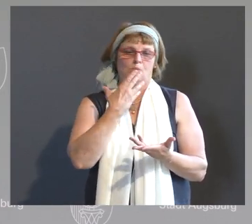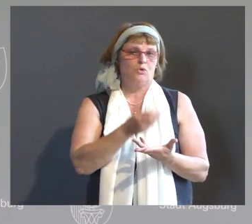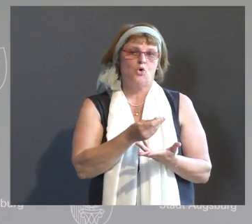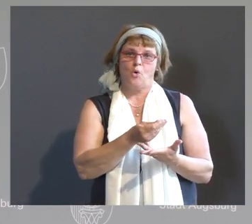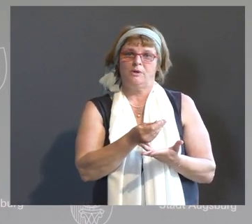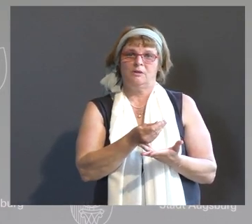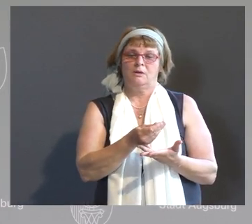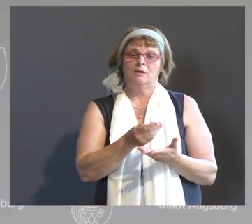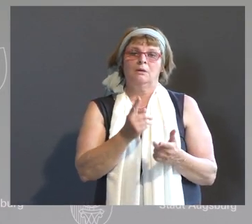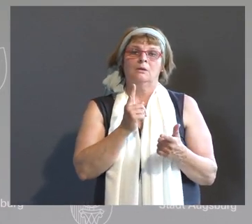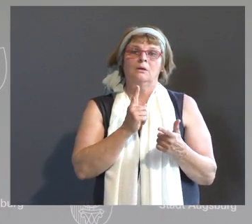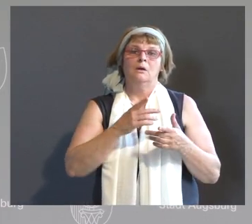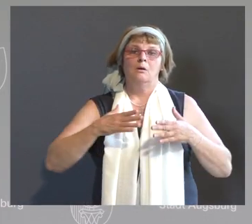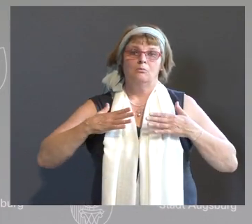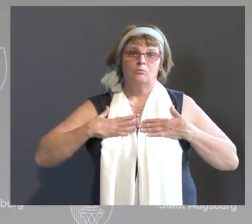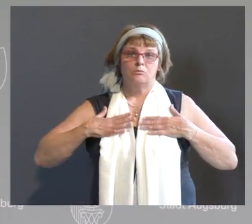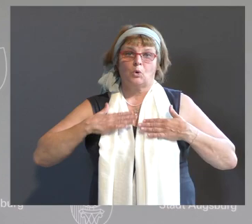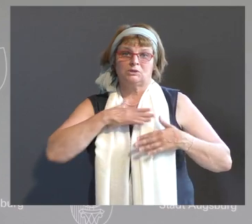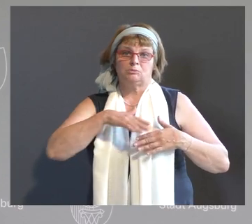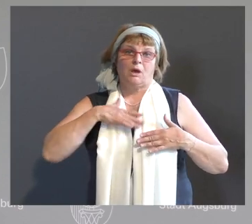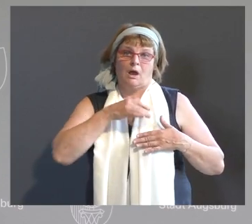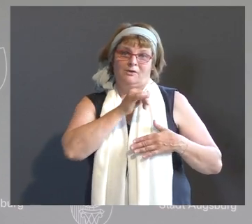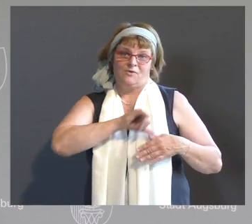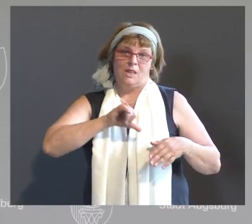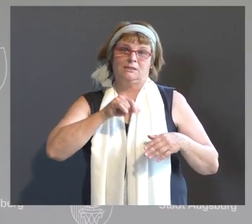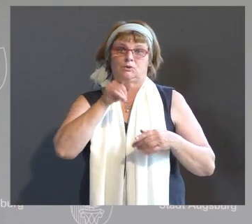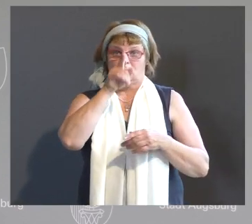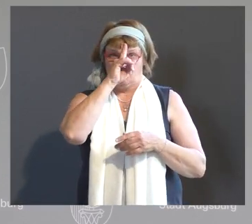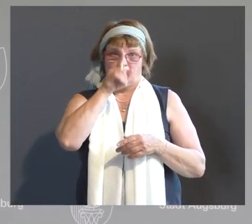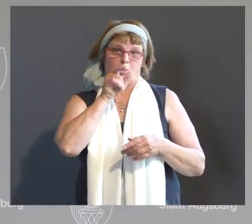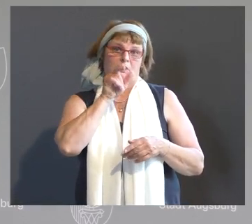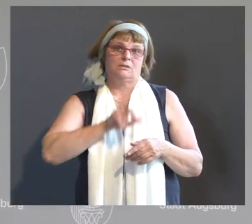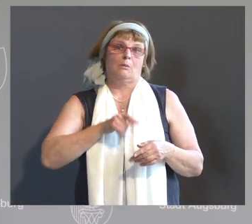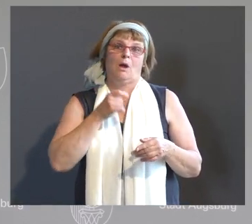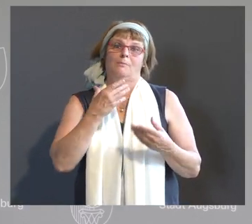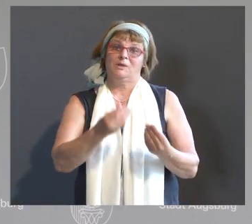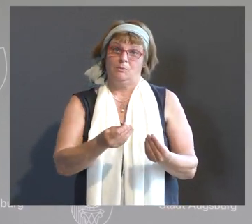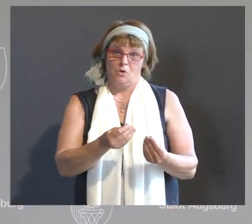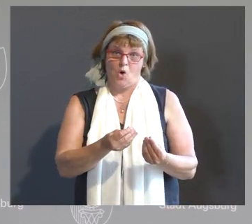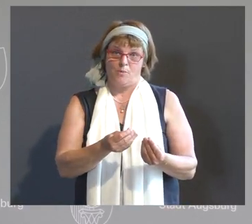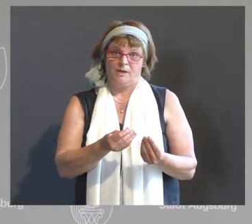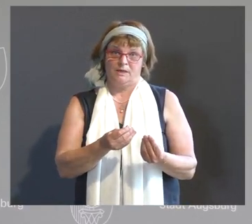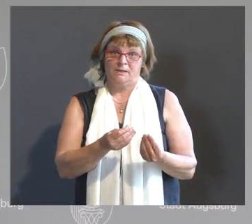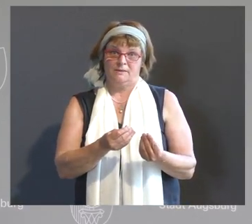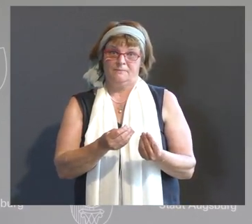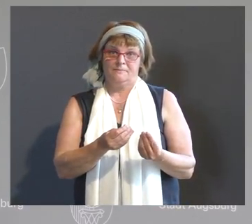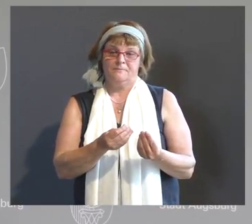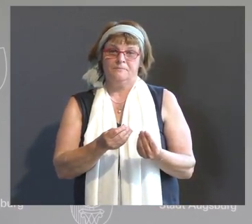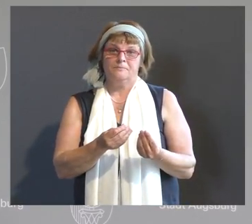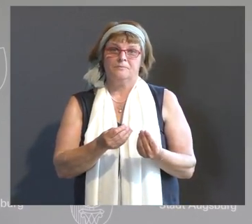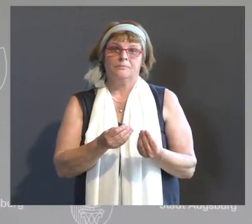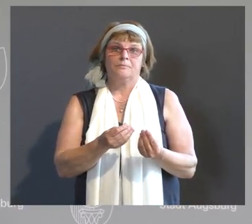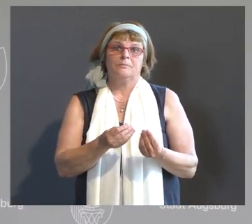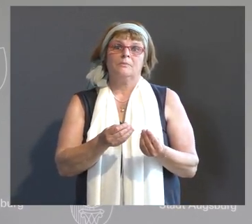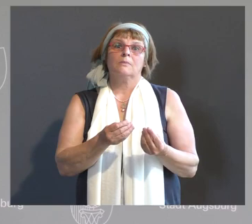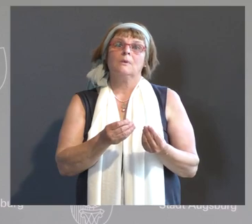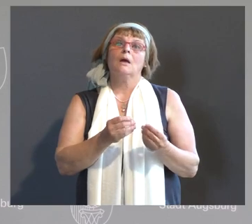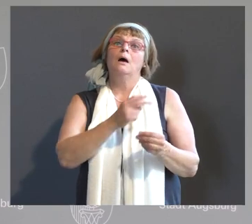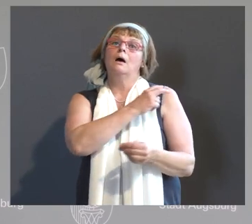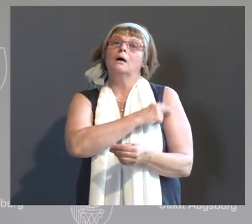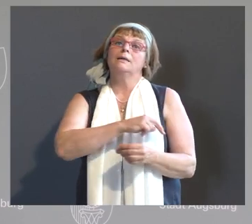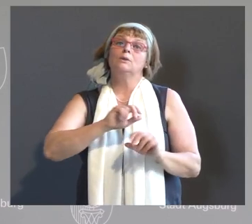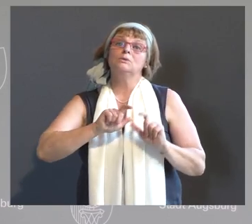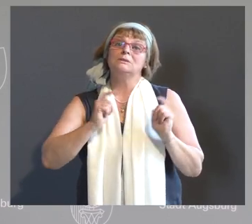im Brustbereich, wo sie Schläge mit abbekommen, Schulterbereich, beziehungsweise an den Füßen, an den Knien oder an den Schienbeinen. Sind